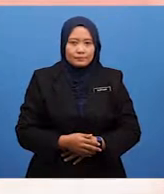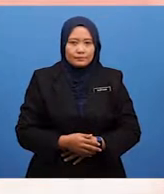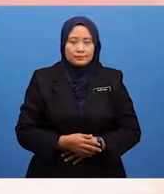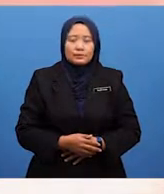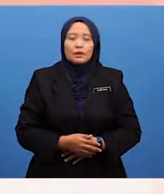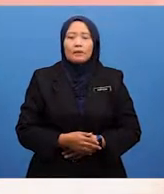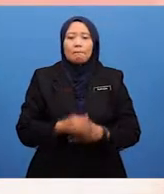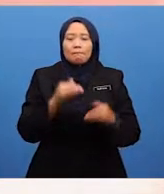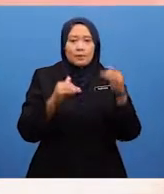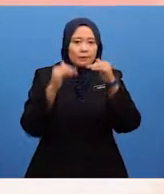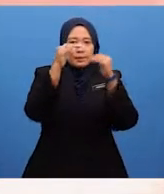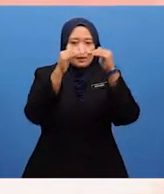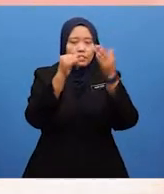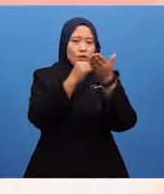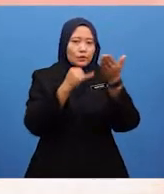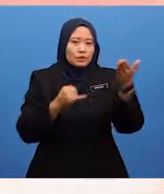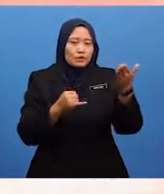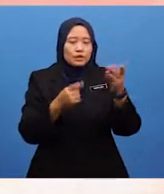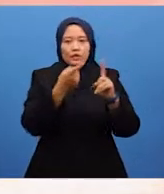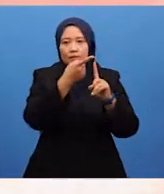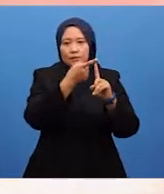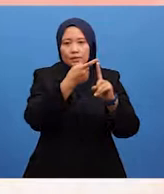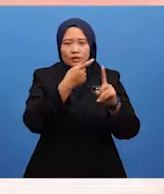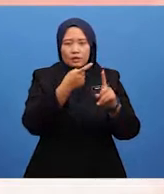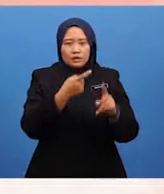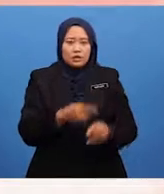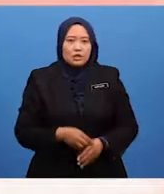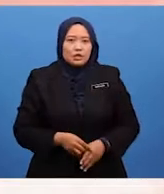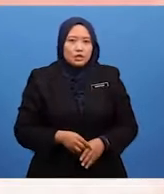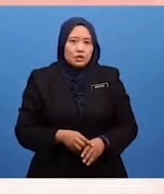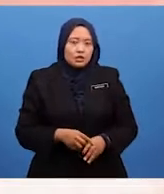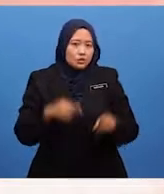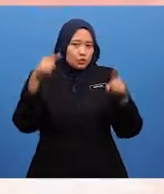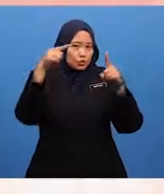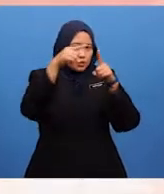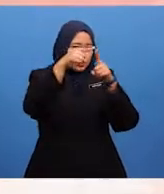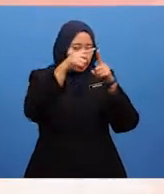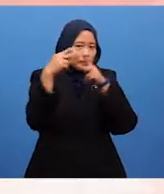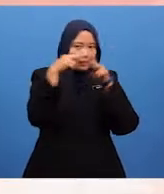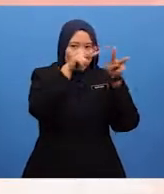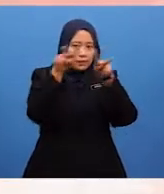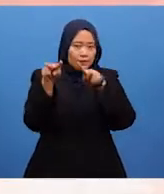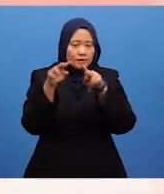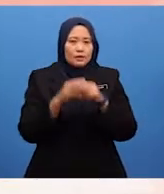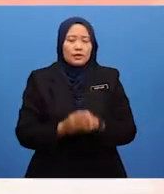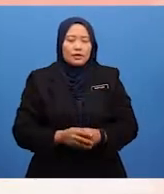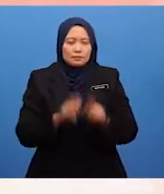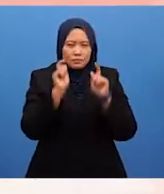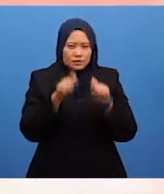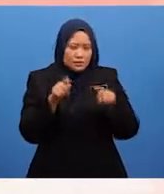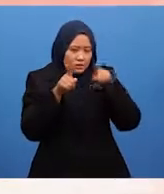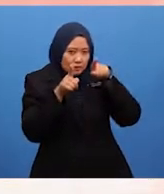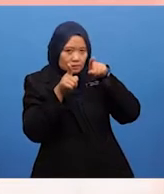pembinaan lukisan yang berdasarkan akan sudut pandangan tertentu yang dilukis secara selari